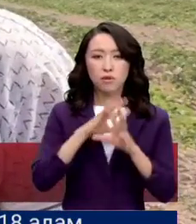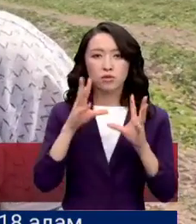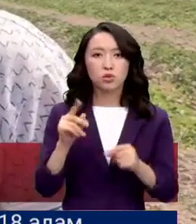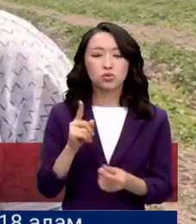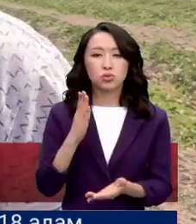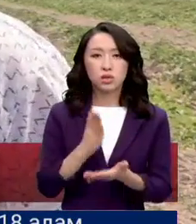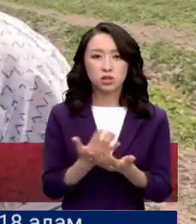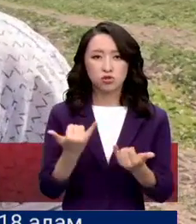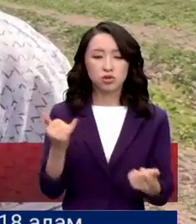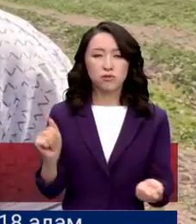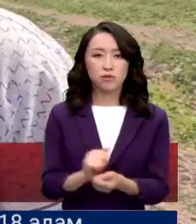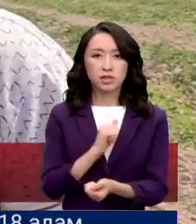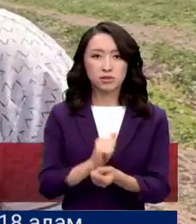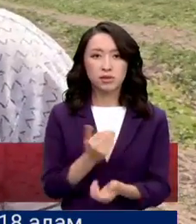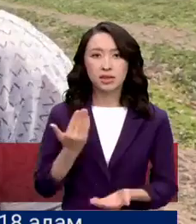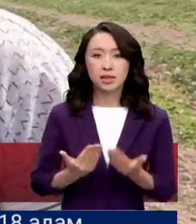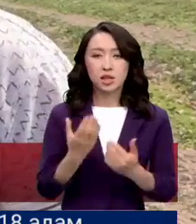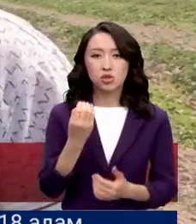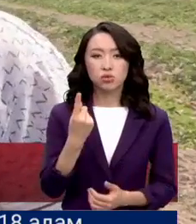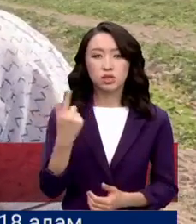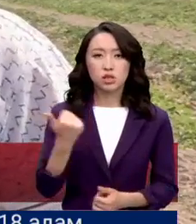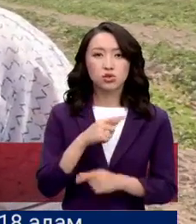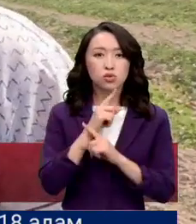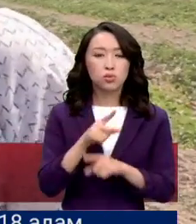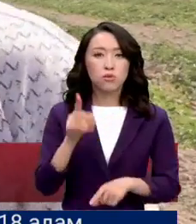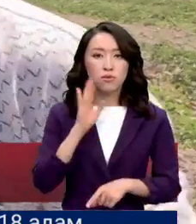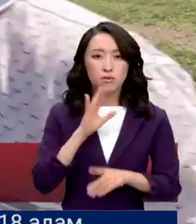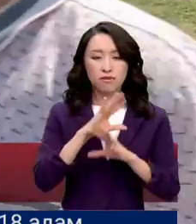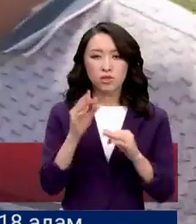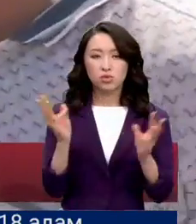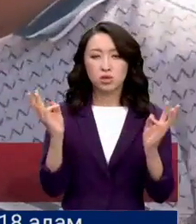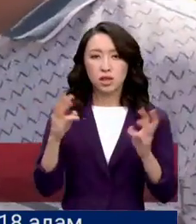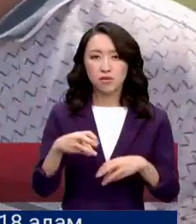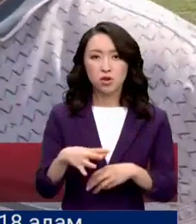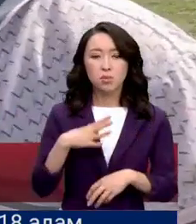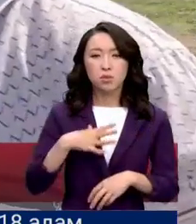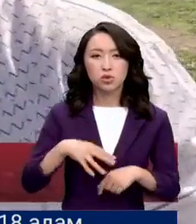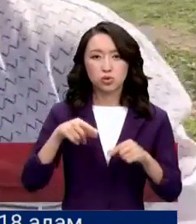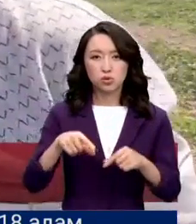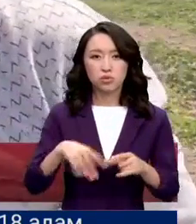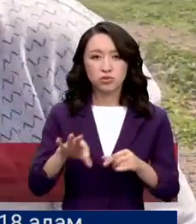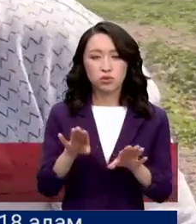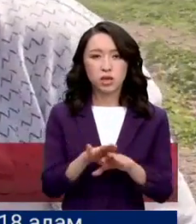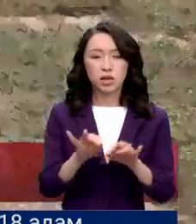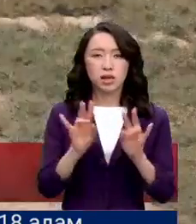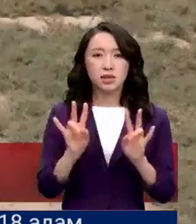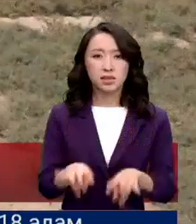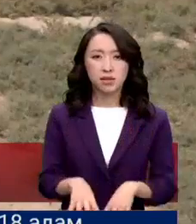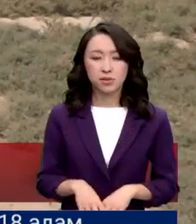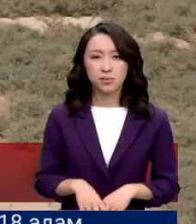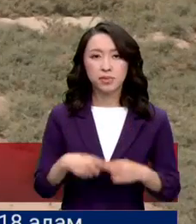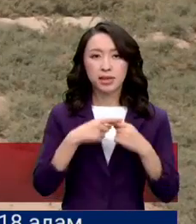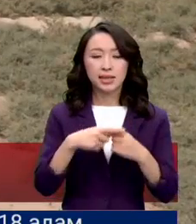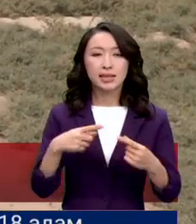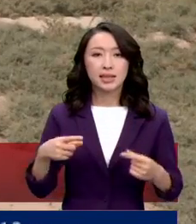имеем, теперь высыхает. Если еще неделю не будет воды, то все завянет. Придется тут все так и оставить.